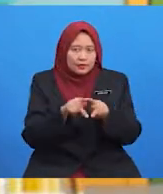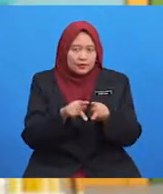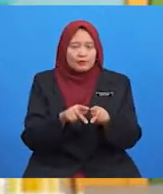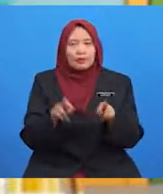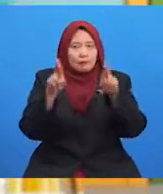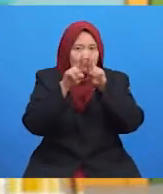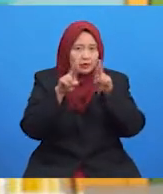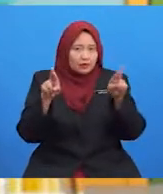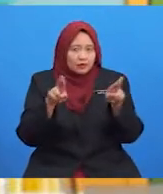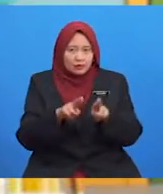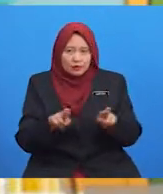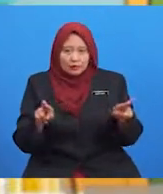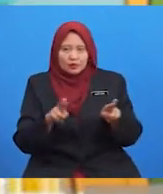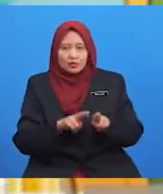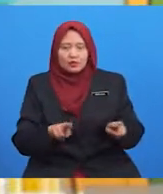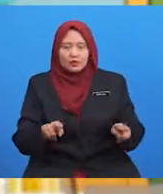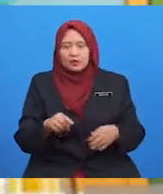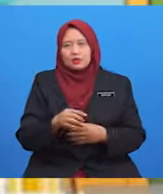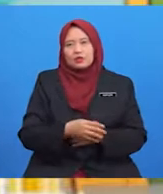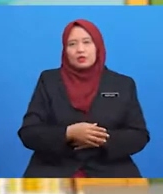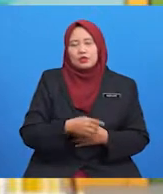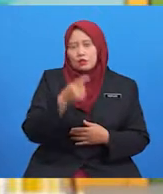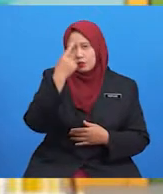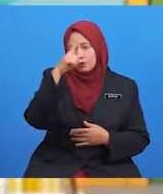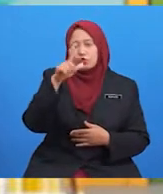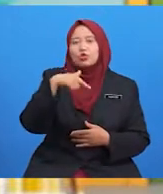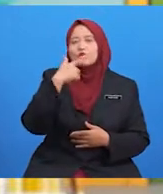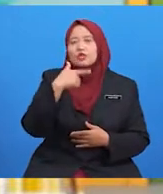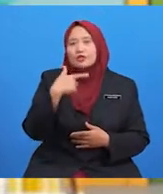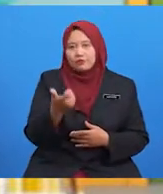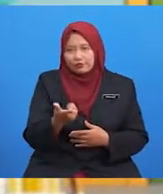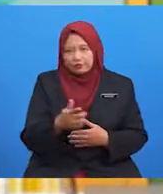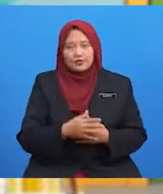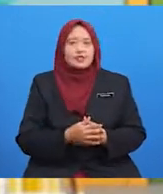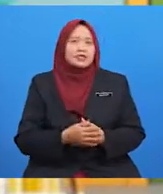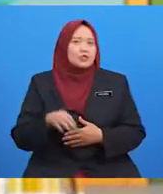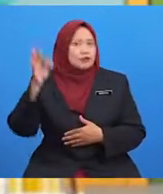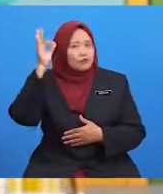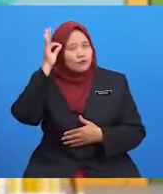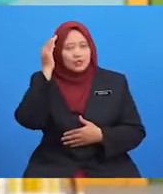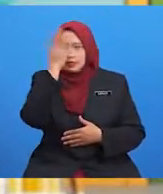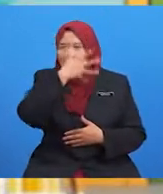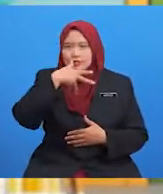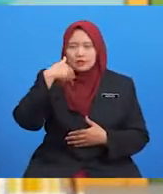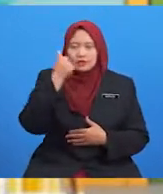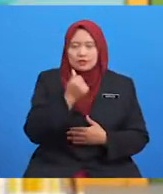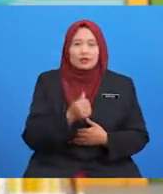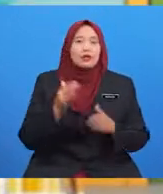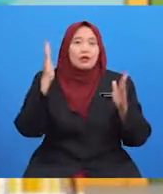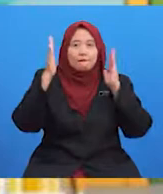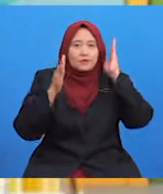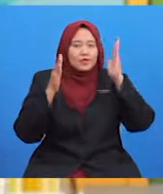dipakai untuk melafazkan fikiran yang cantik dengan bahasa yang indah